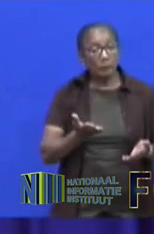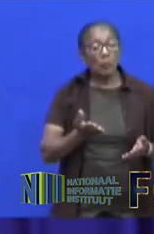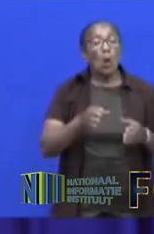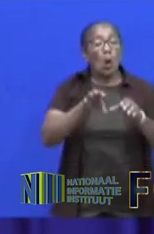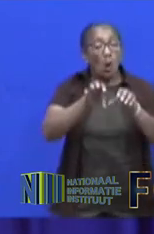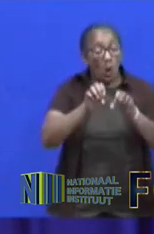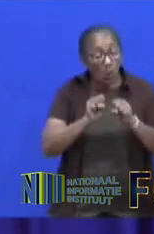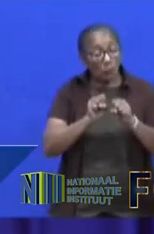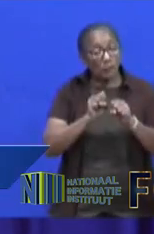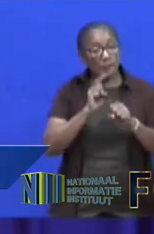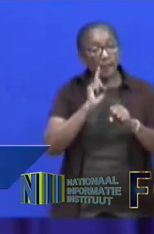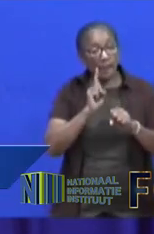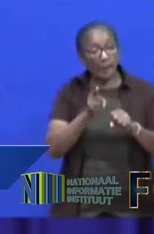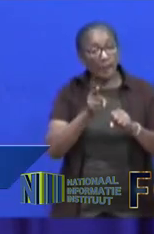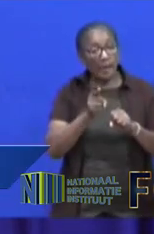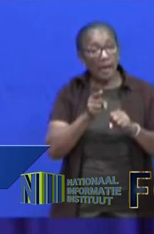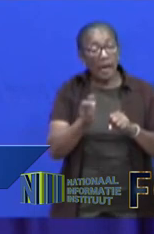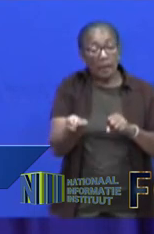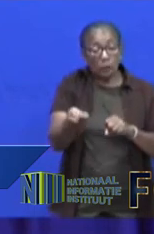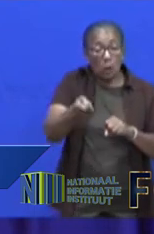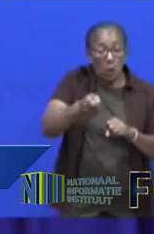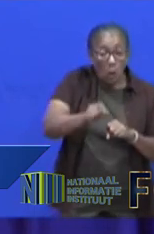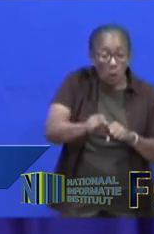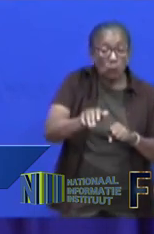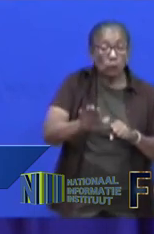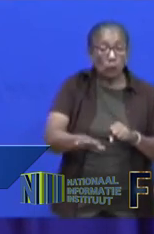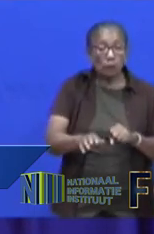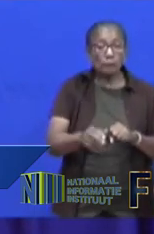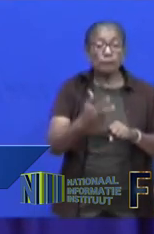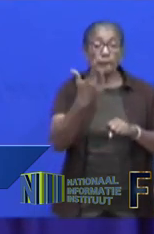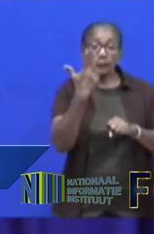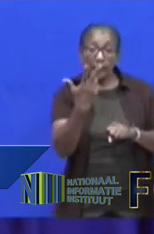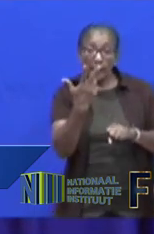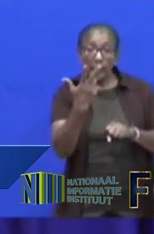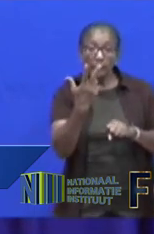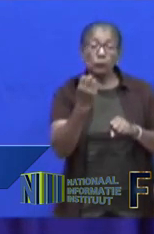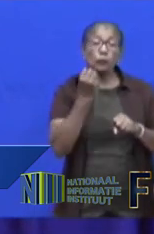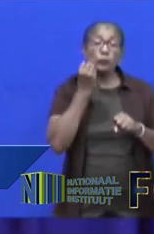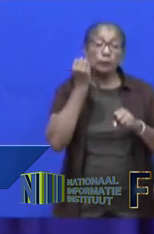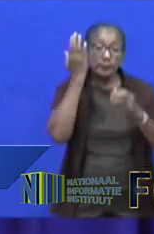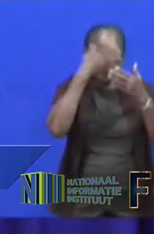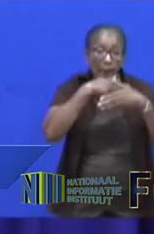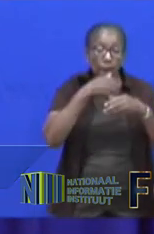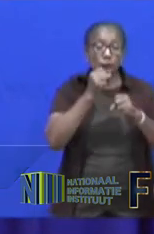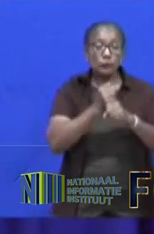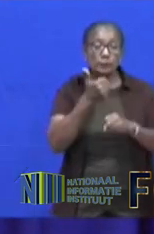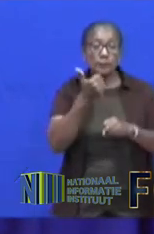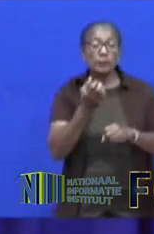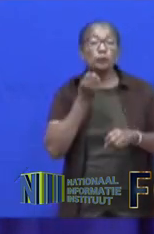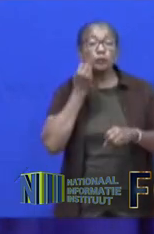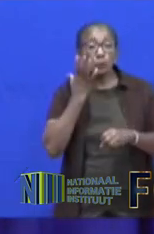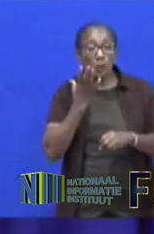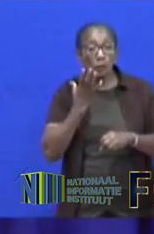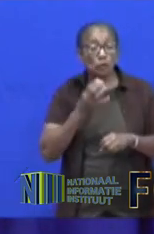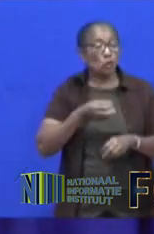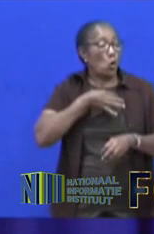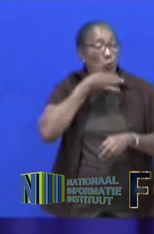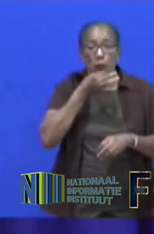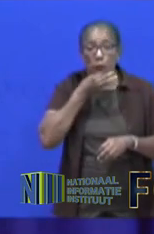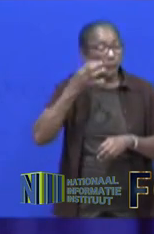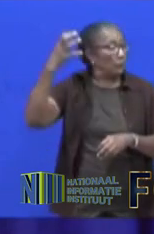houdt u zich aan die lockdown van 8 tot 6, zodat u dus niet in problemen komt